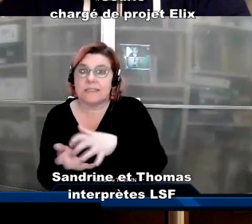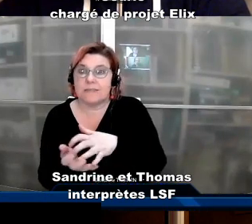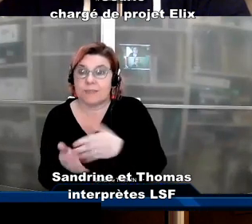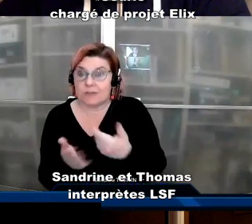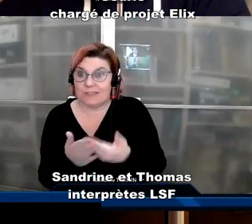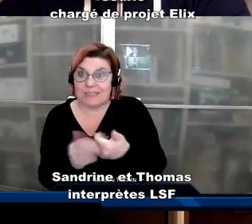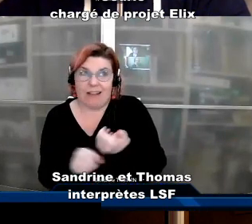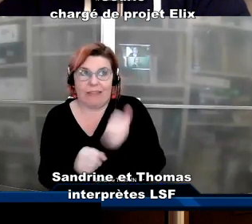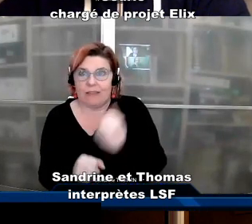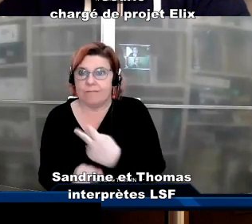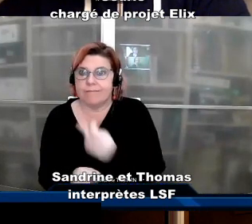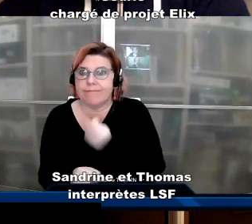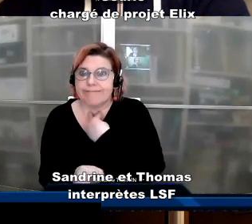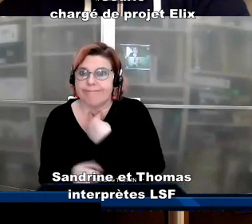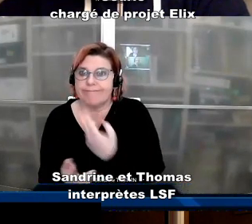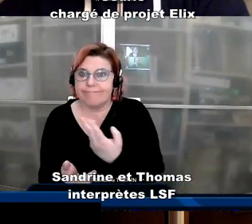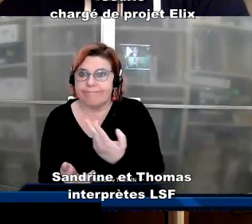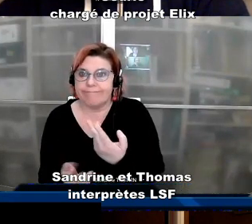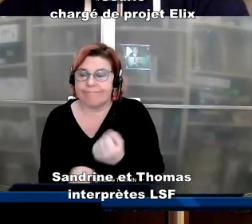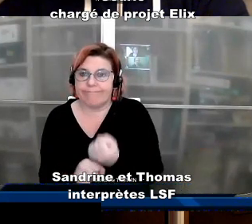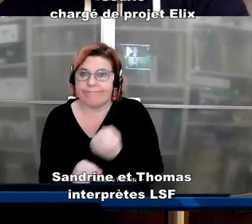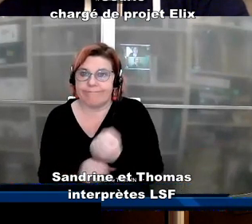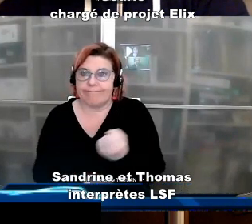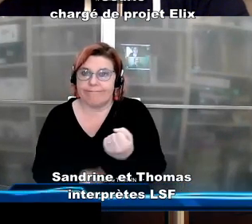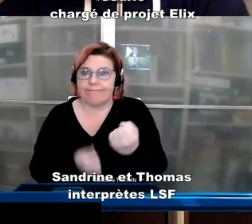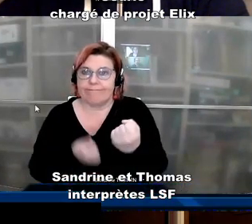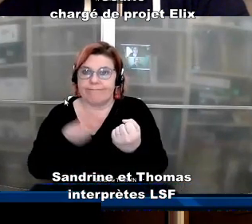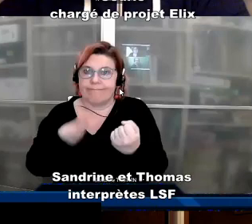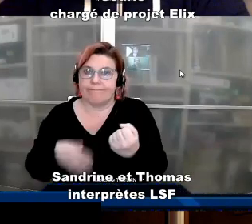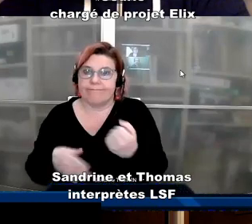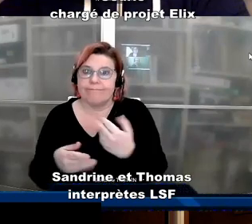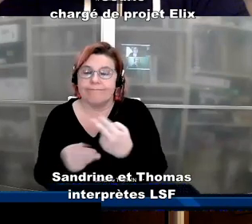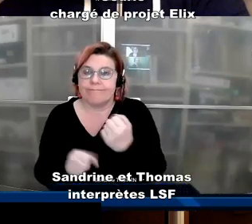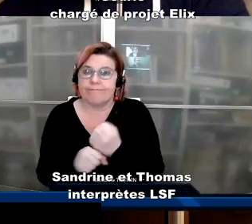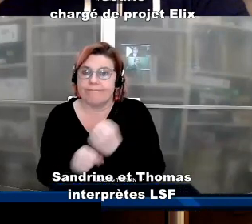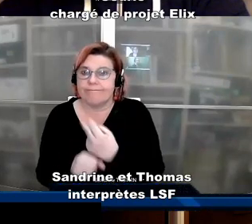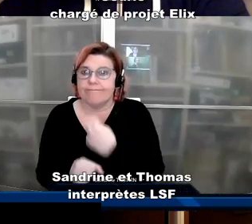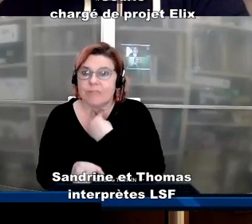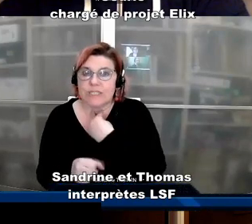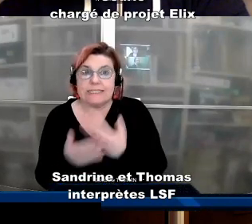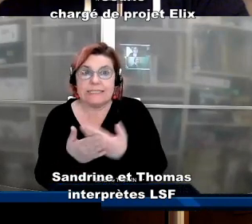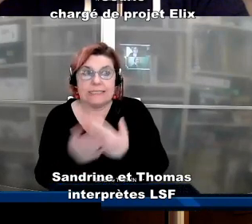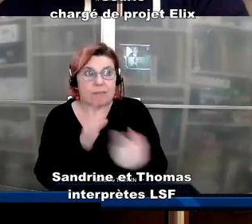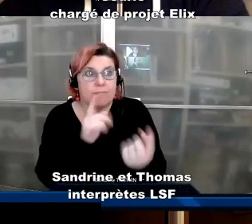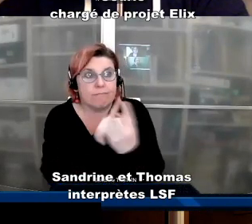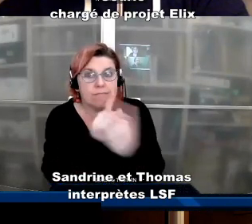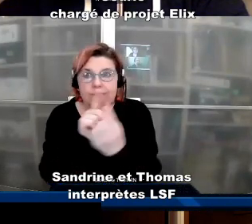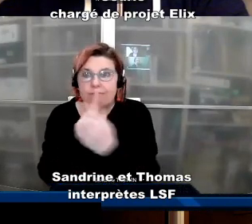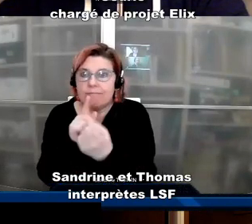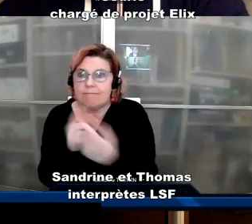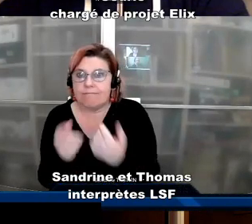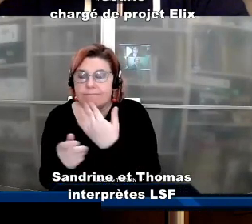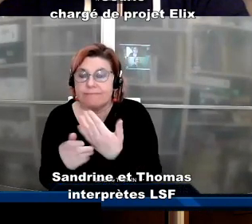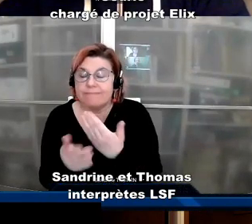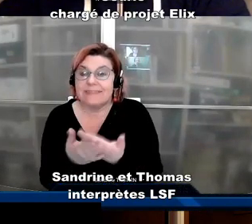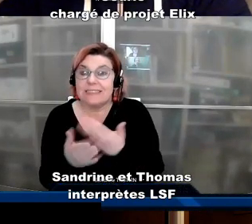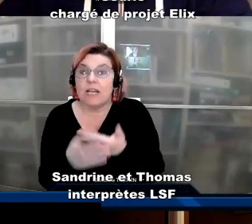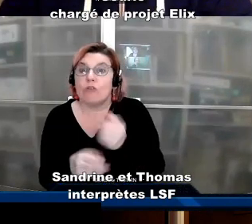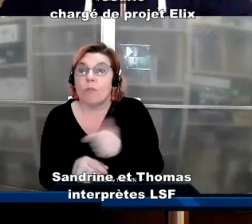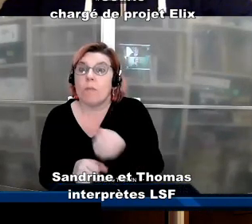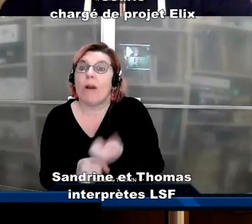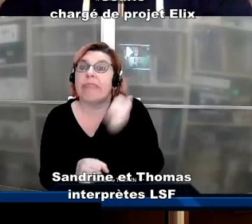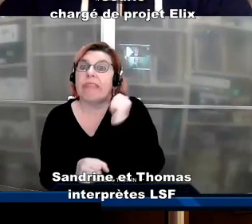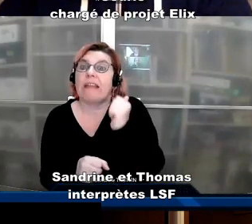l'an dernier pour aller à la rencontre de notre public. Ce qui était prévu l'an dernier, c'était de faire un tour de